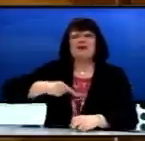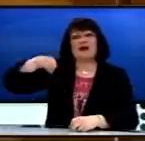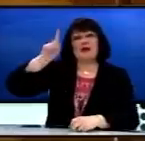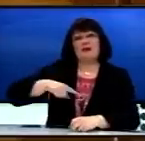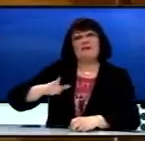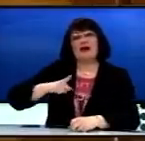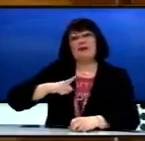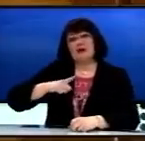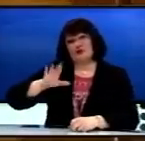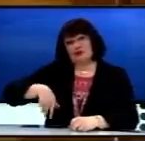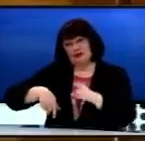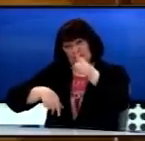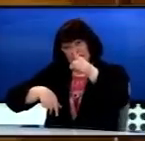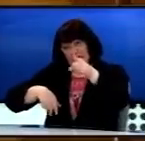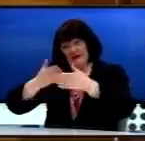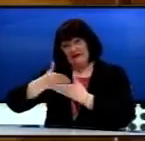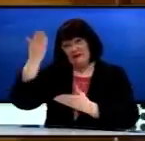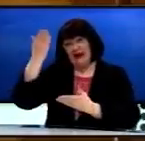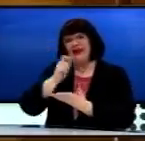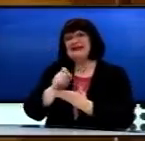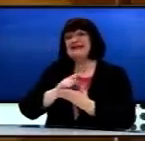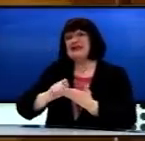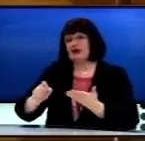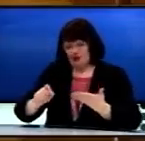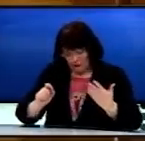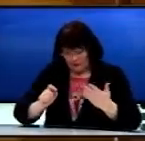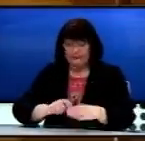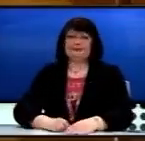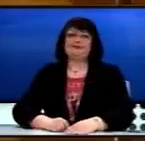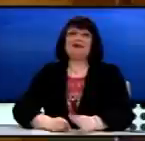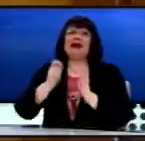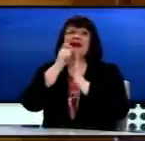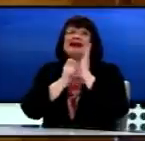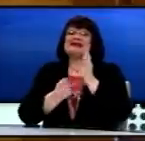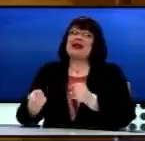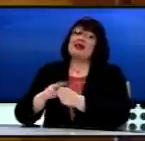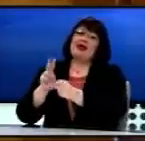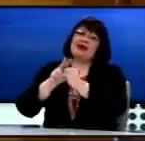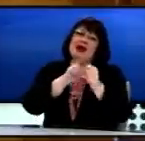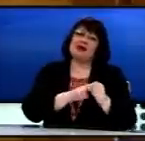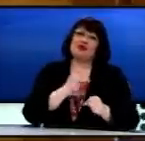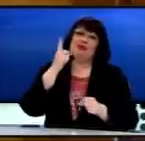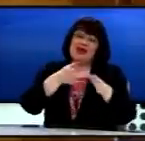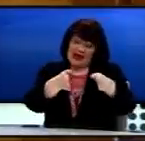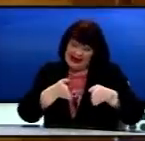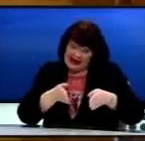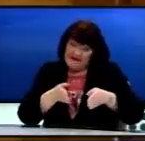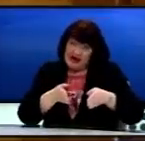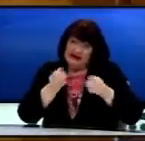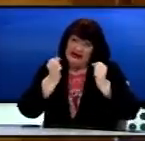για ΜΕΘ στην Αθήνα. Το τελευταίο μάλιστα είναι και της εφημερίδας των συντακτών. Κείμενο. Λίστα θανάτου για μία θέση σε